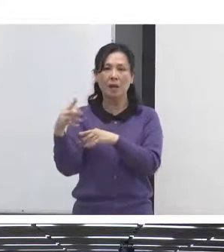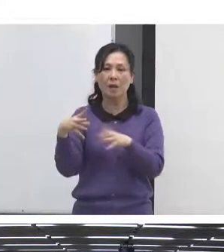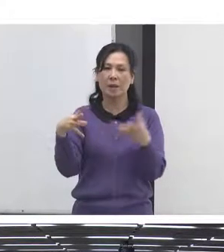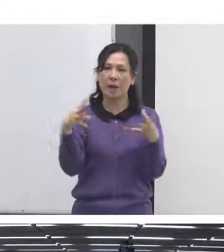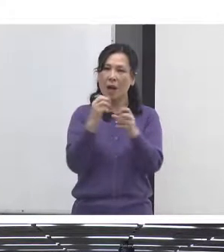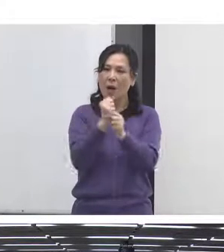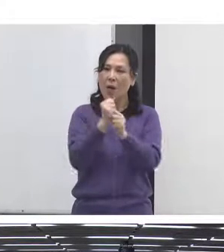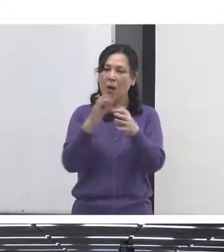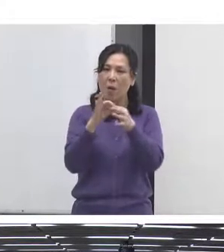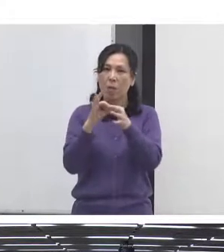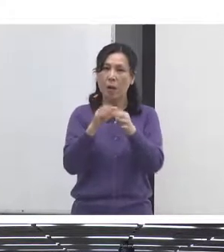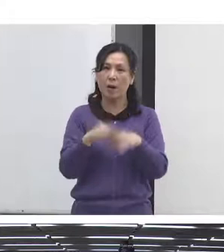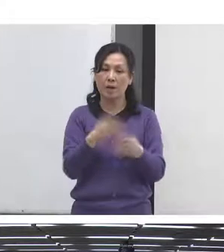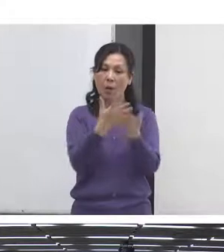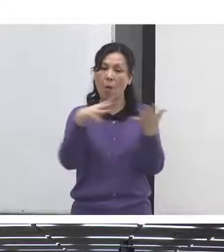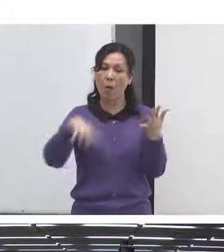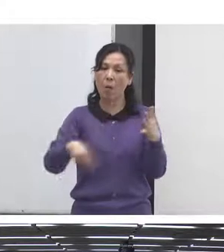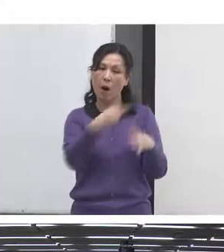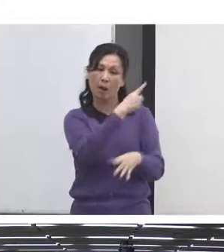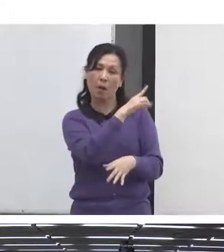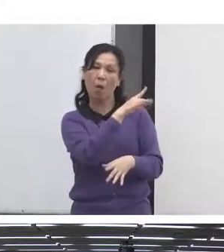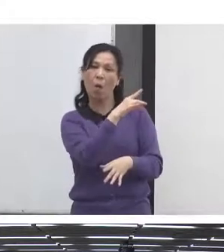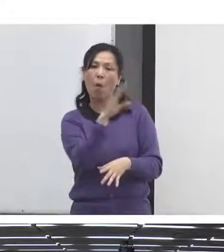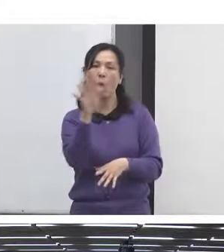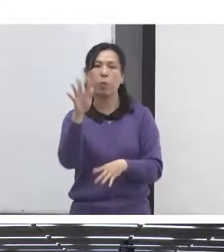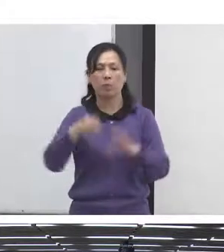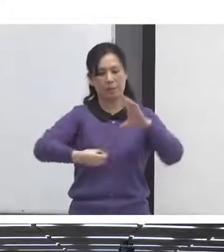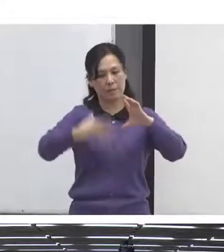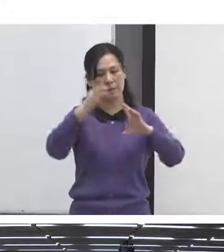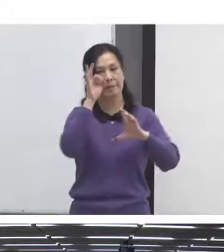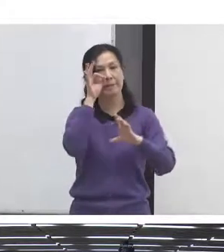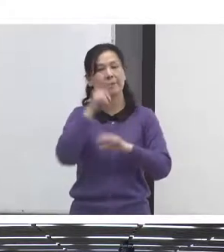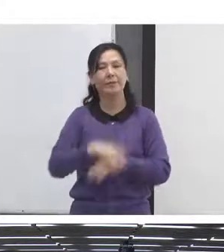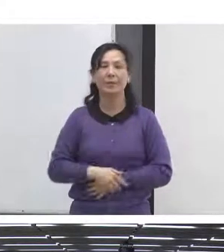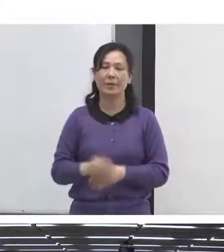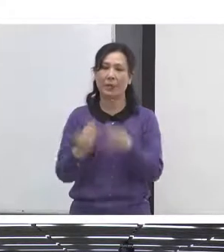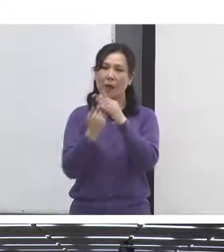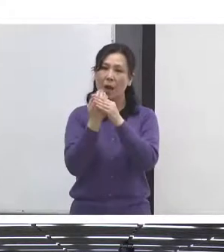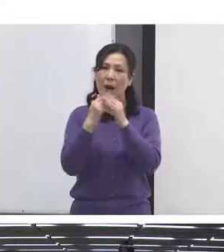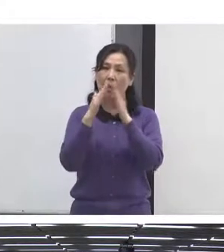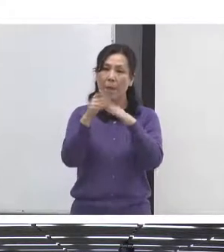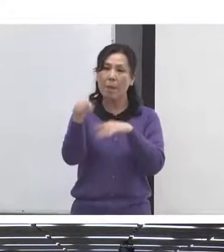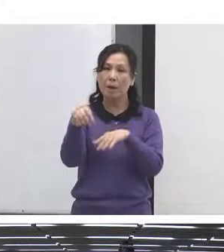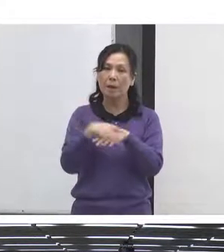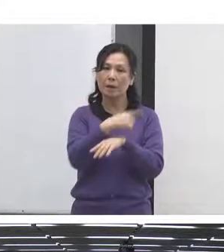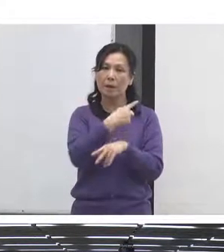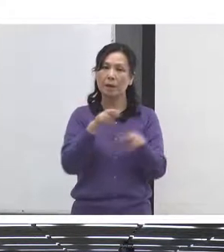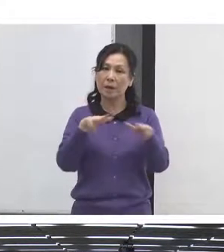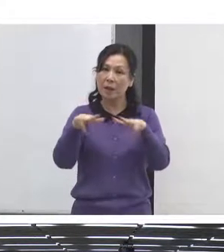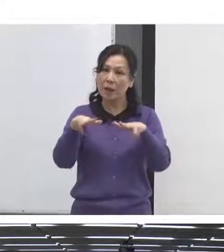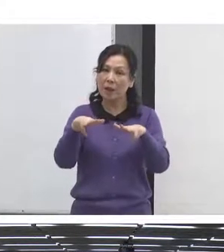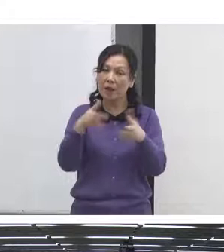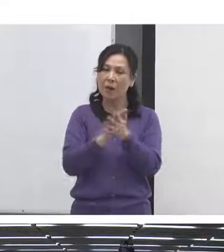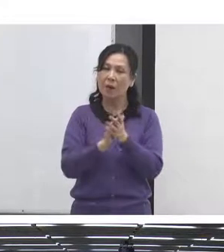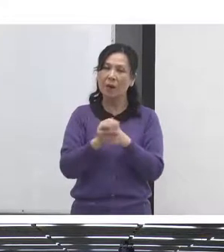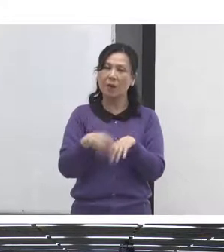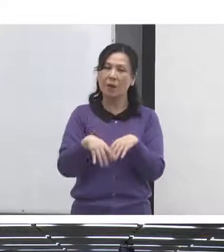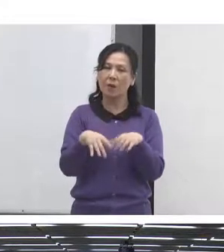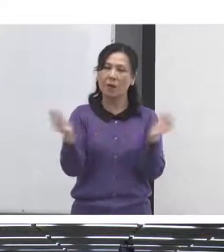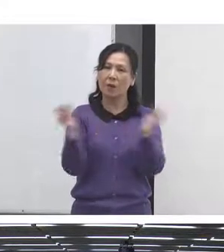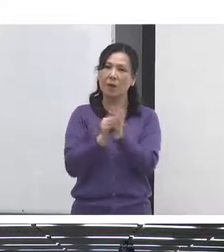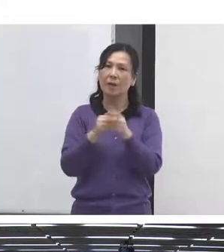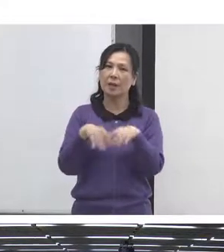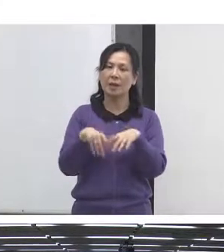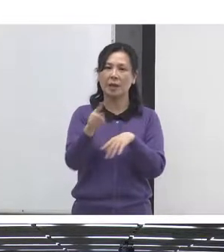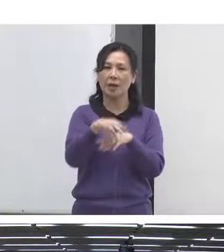家可以看这个网站已经上线了，所以就是用这个 URL 就可以上去看。那汉堡市政府已经最新有到2000多个空